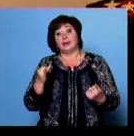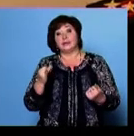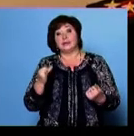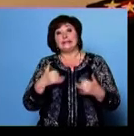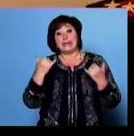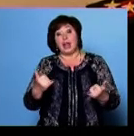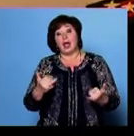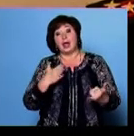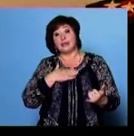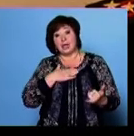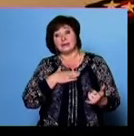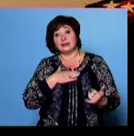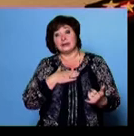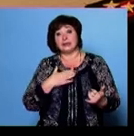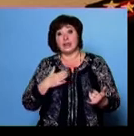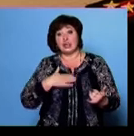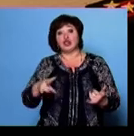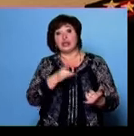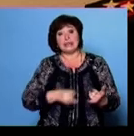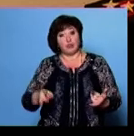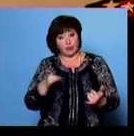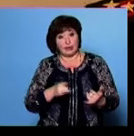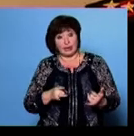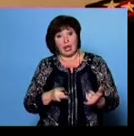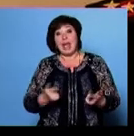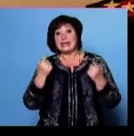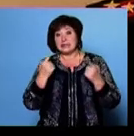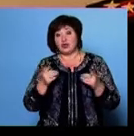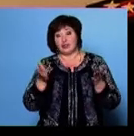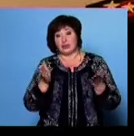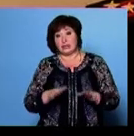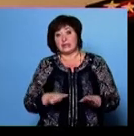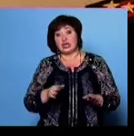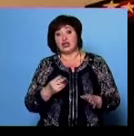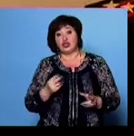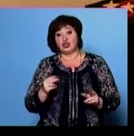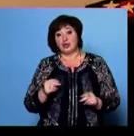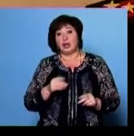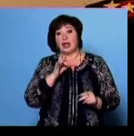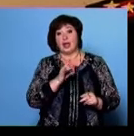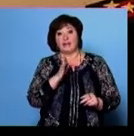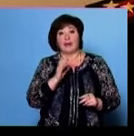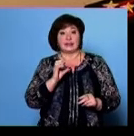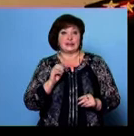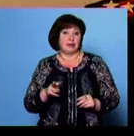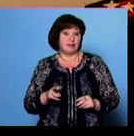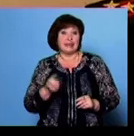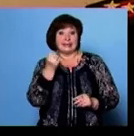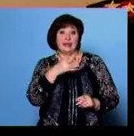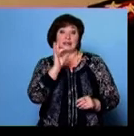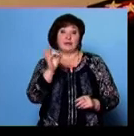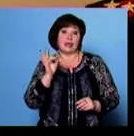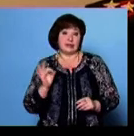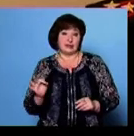Для нас, для нашей республики, значимая достаточно цифра – это РВСН, вот